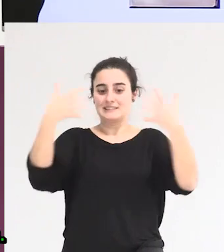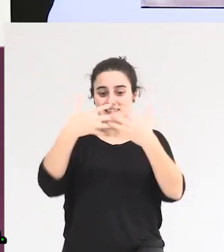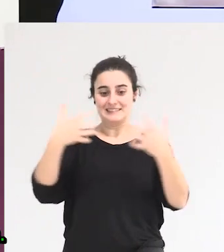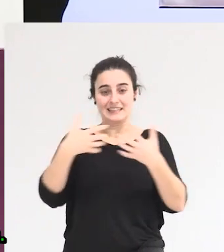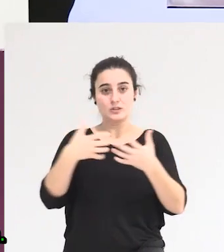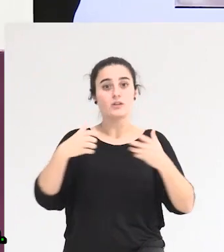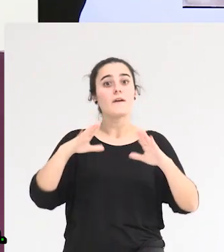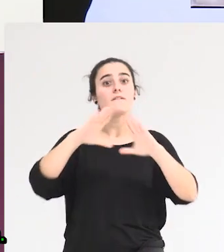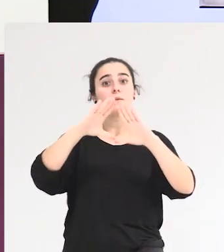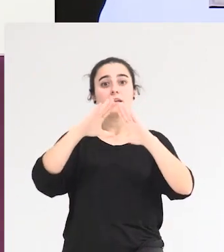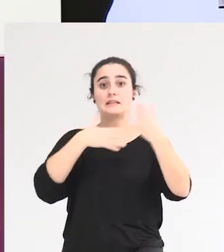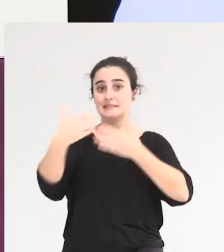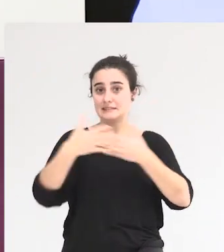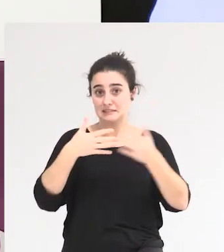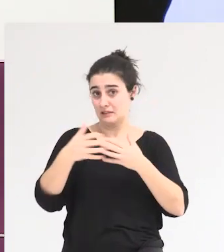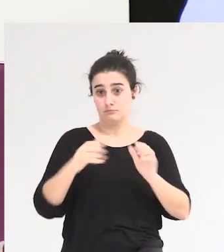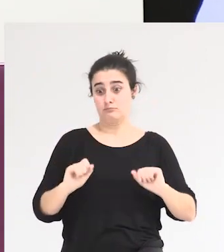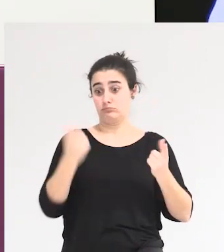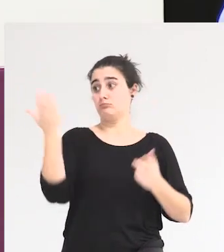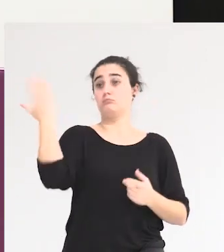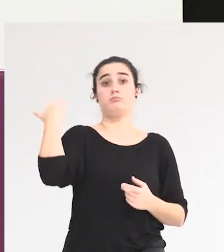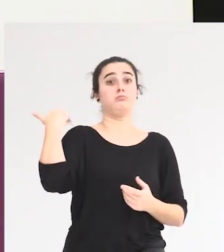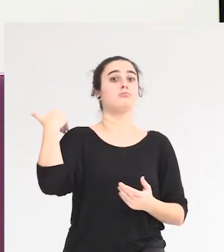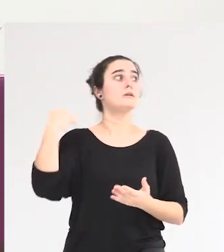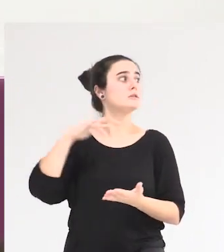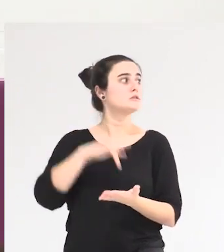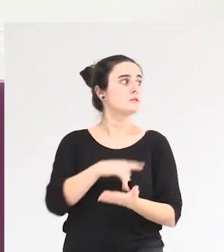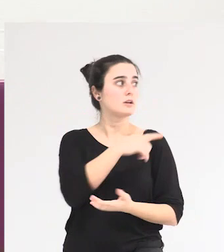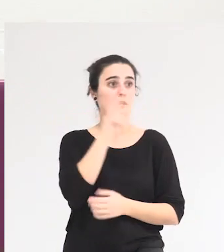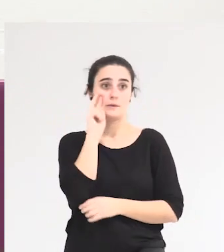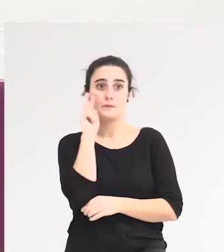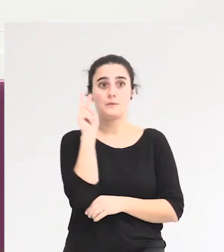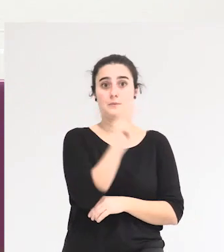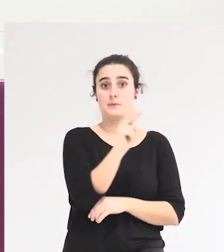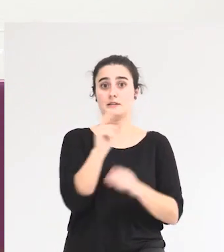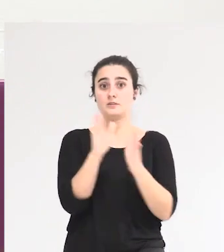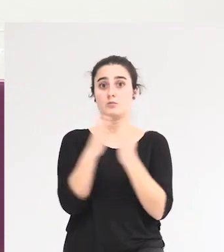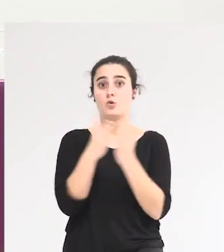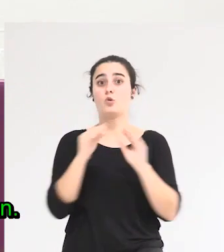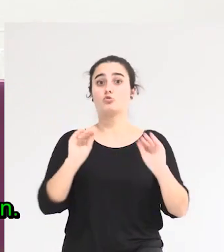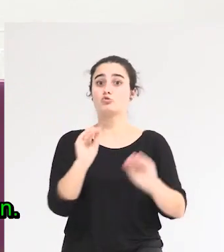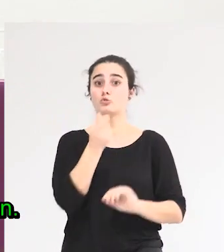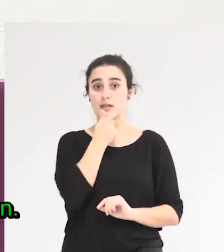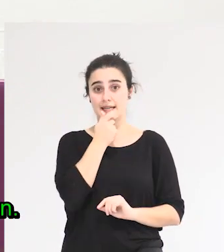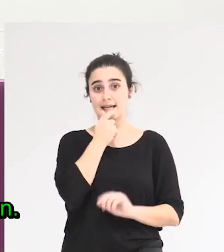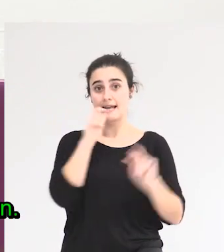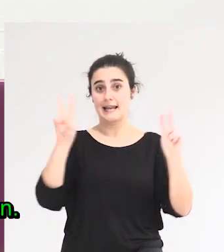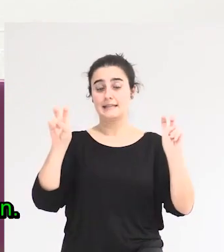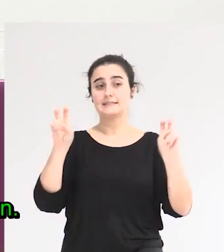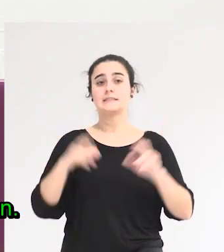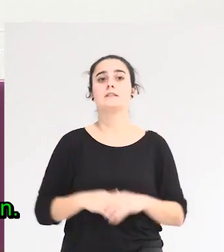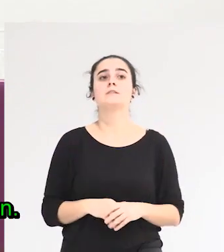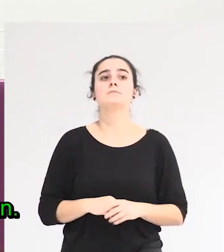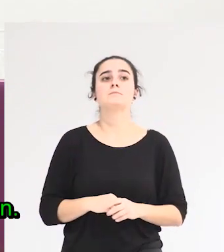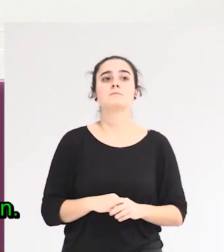feministaren egilea, hori ikusten duzuen hor Vindication of the Rights of Women, eta